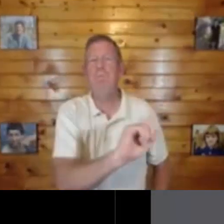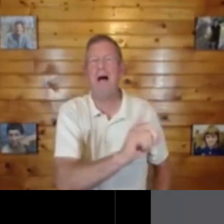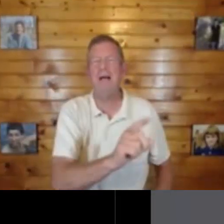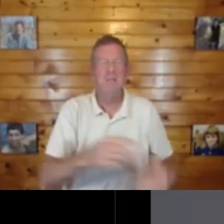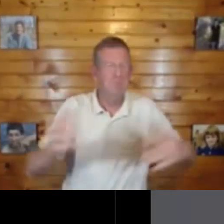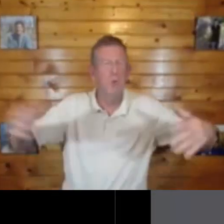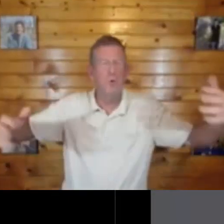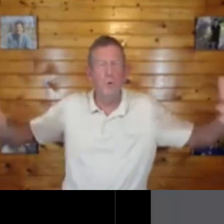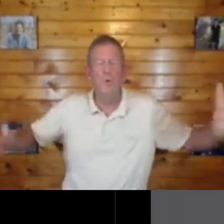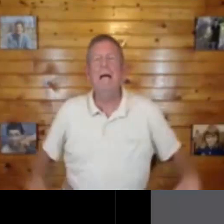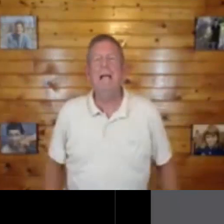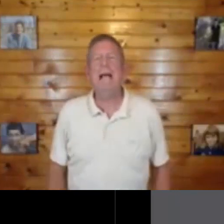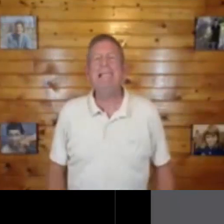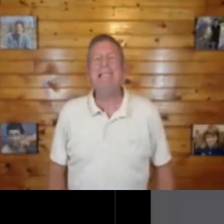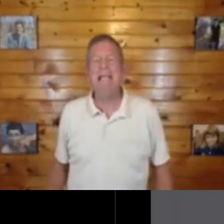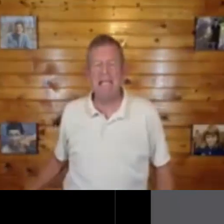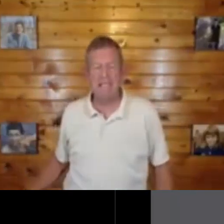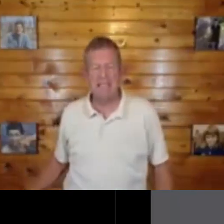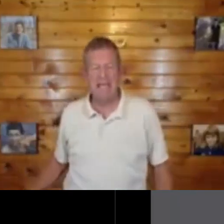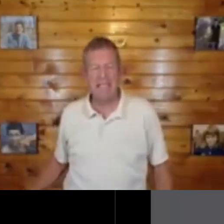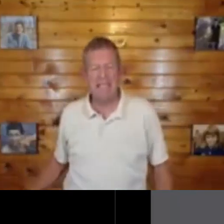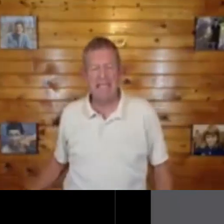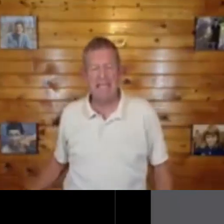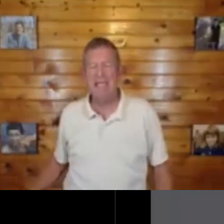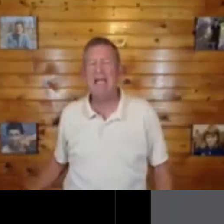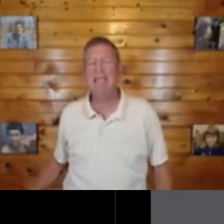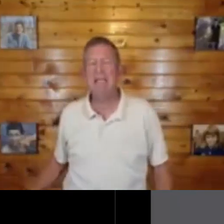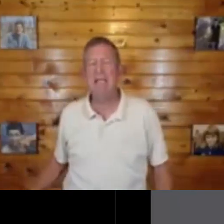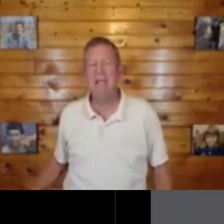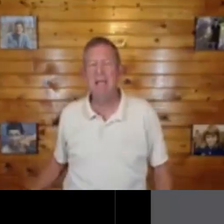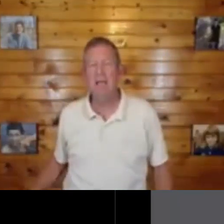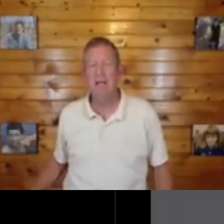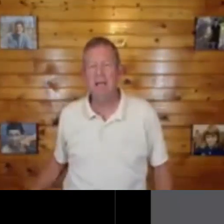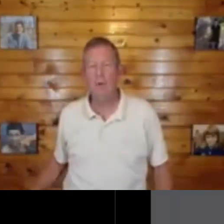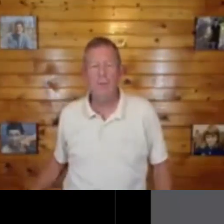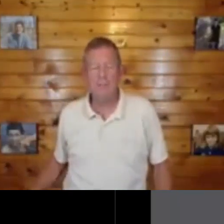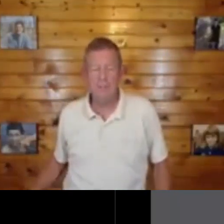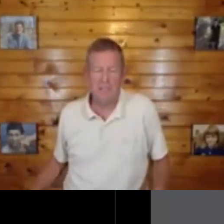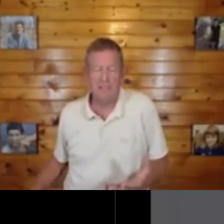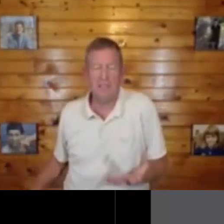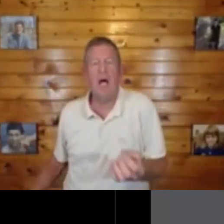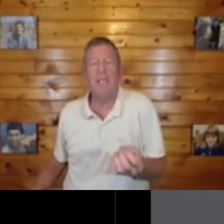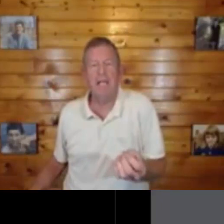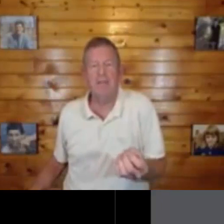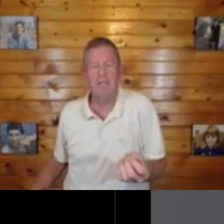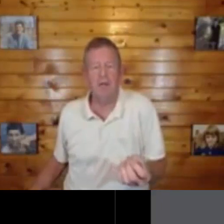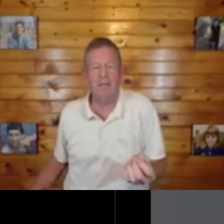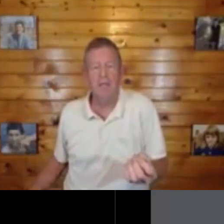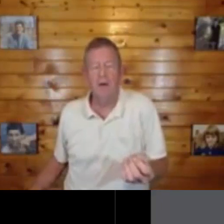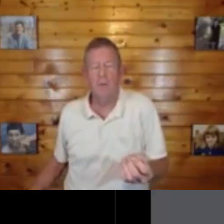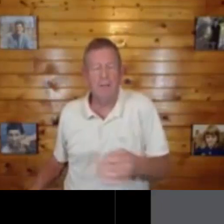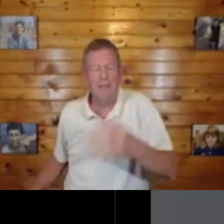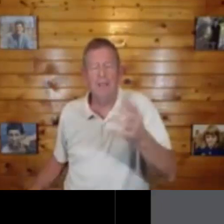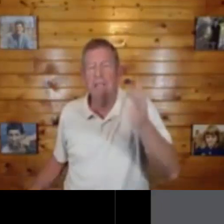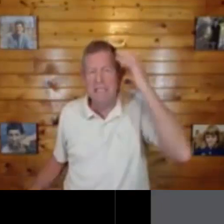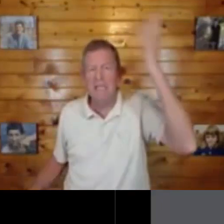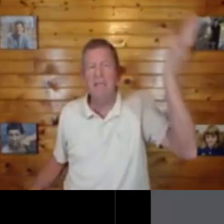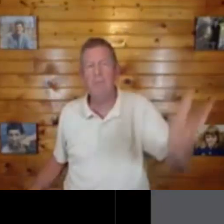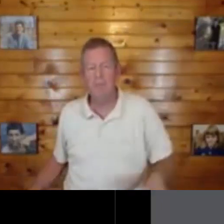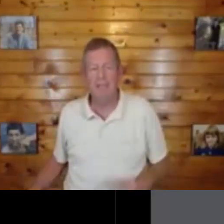regarde pas beaucoup la télé. Ça, c'est la télé, la télé. Ça, c'est un téléviseur, mais on